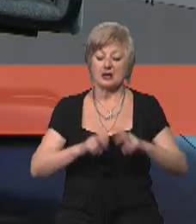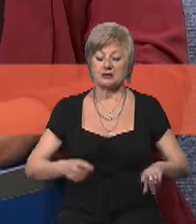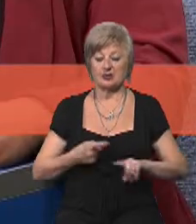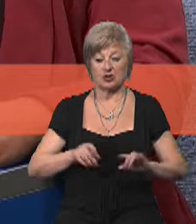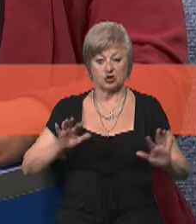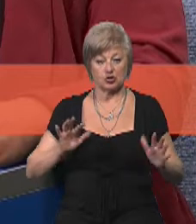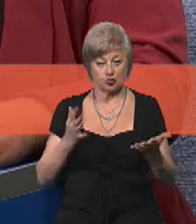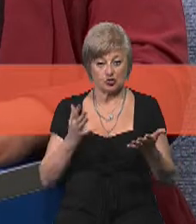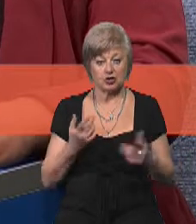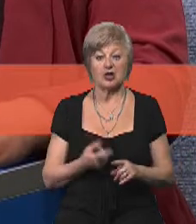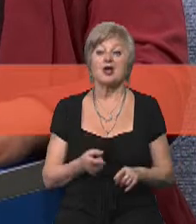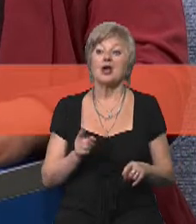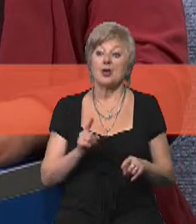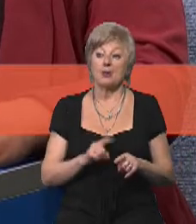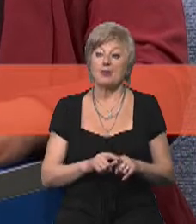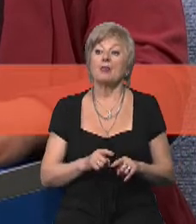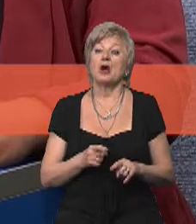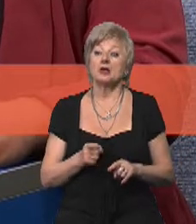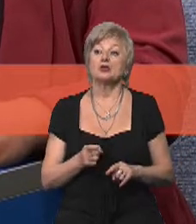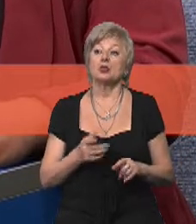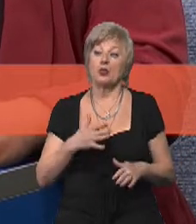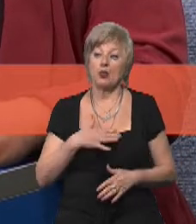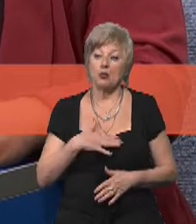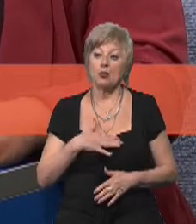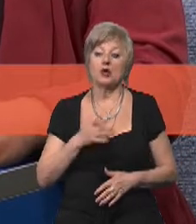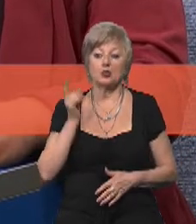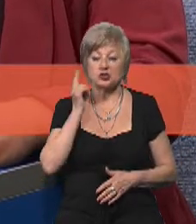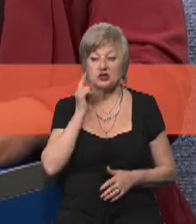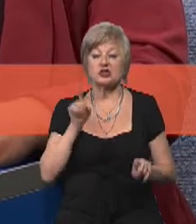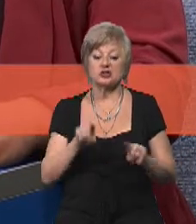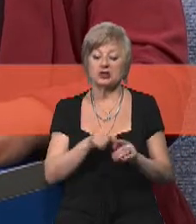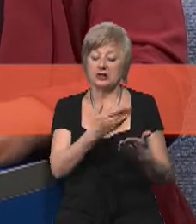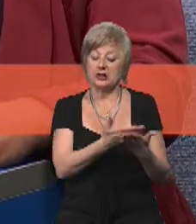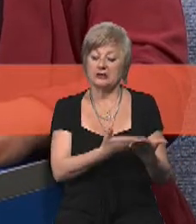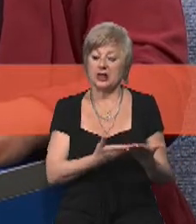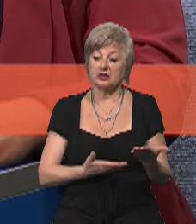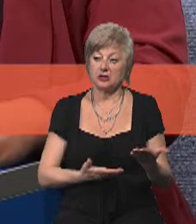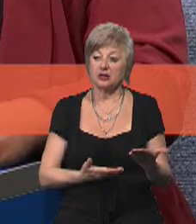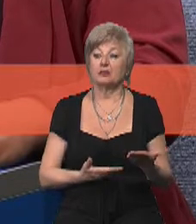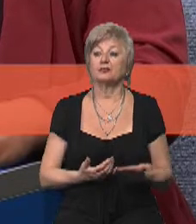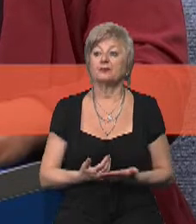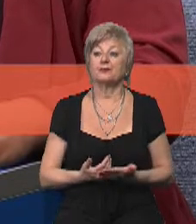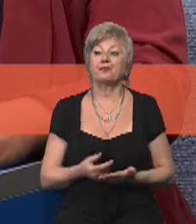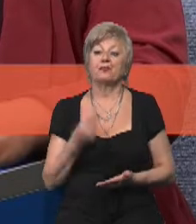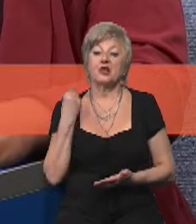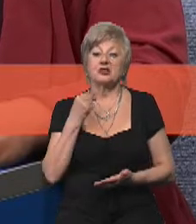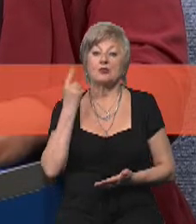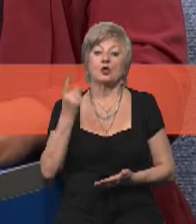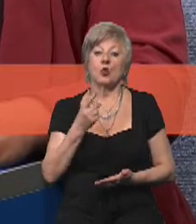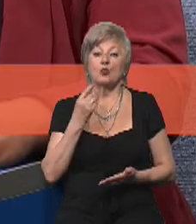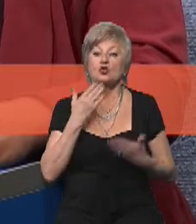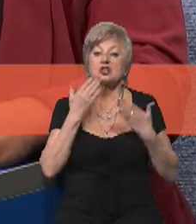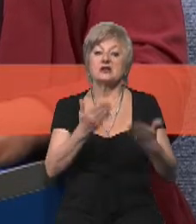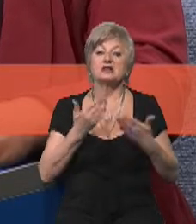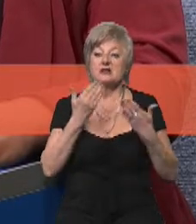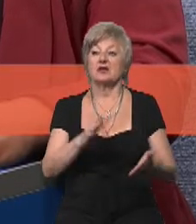випадки. Тому на оцій робочій групі ми почули такі дані, що до Запорізької області звернень було